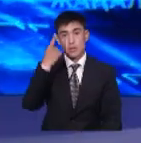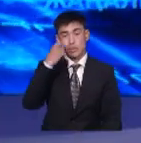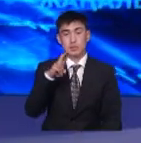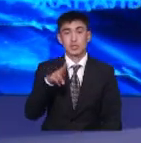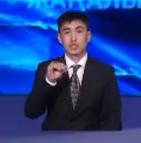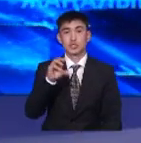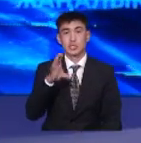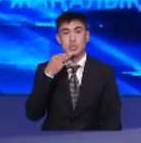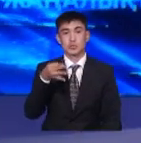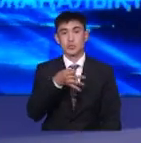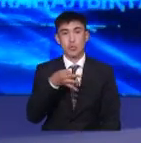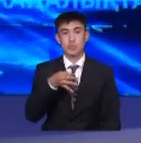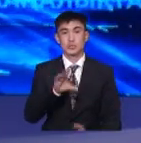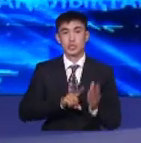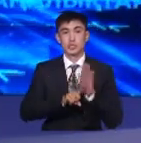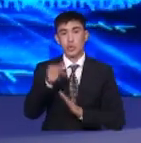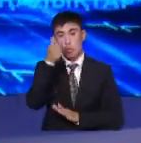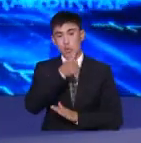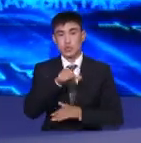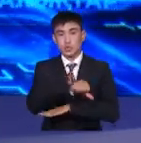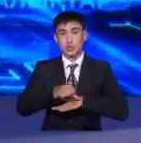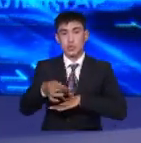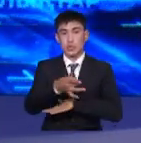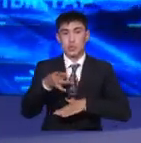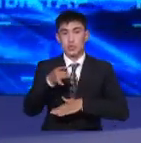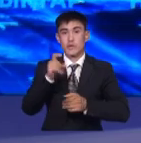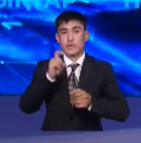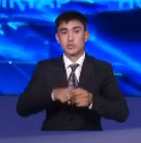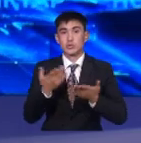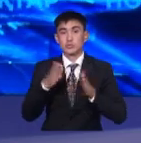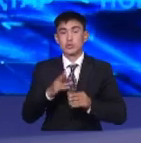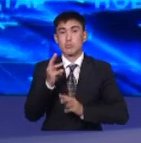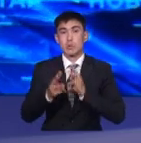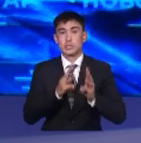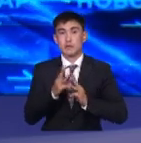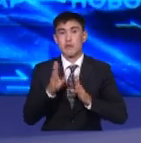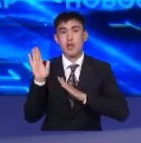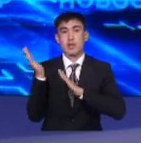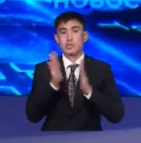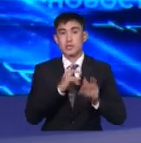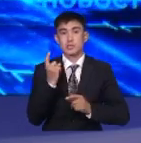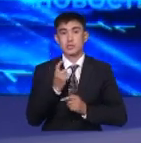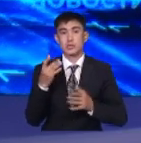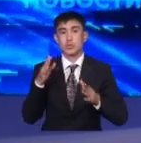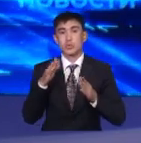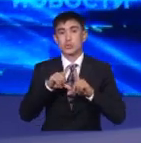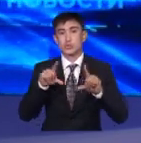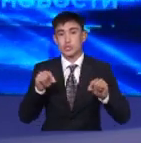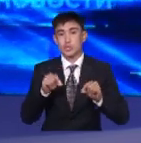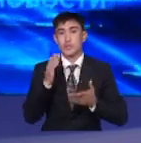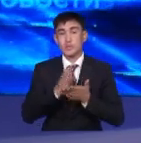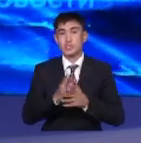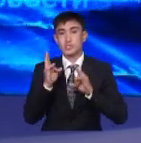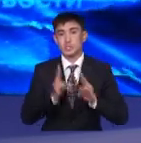По данным ДЧС Алматинской области, с начала этого года на территории региона зафиксированы случаи пожаров в лесохозяйственных